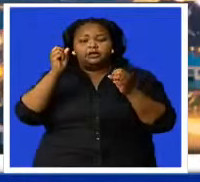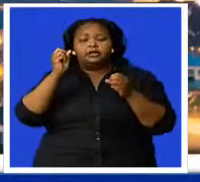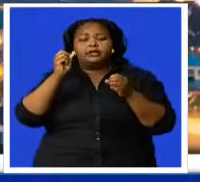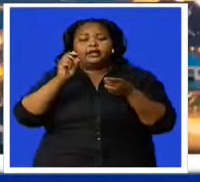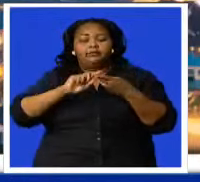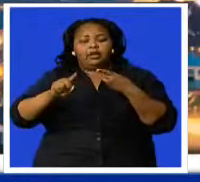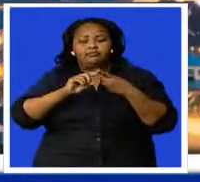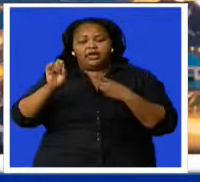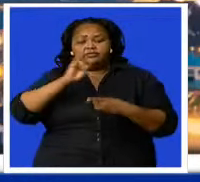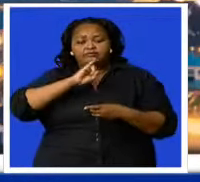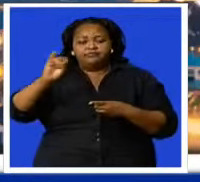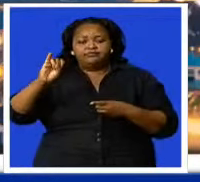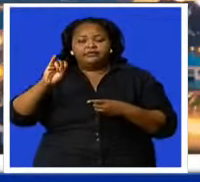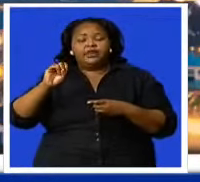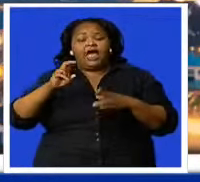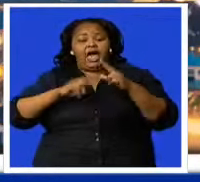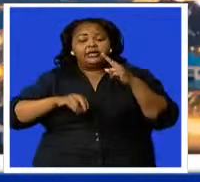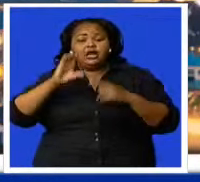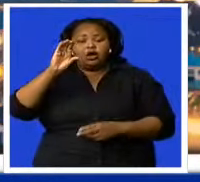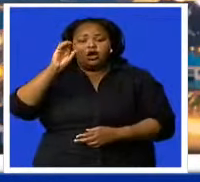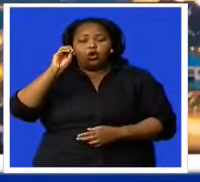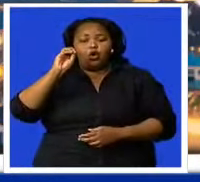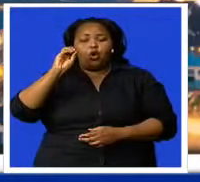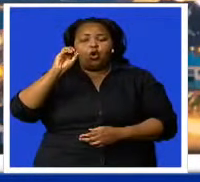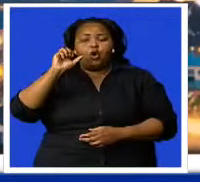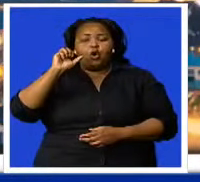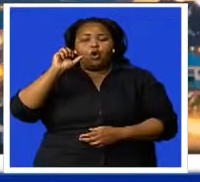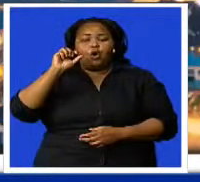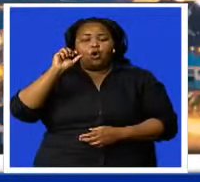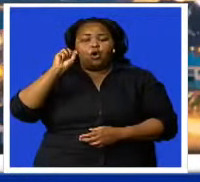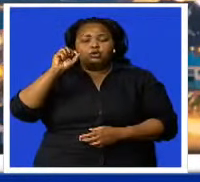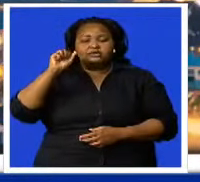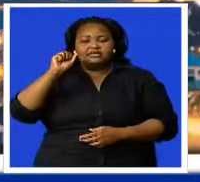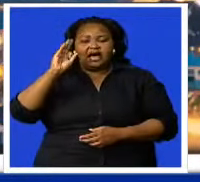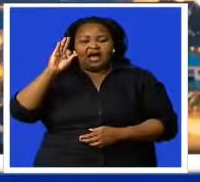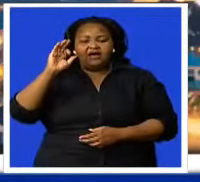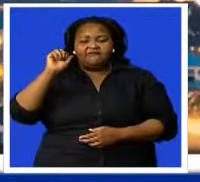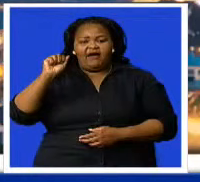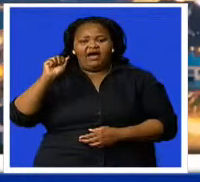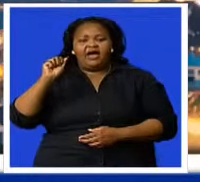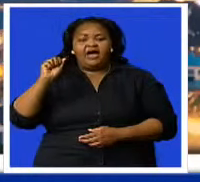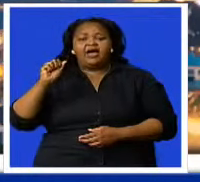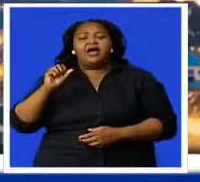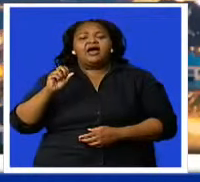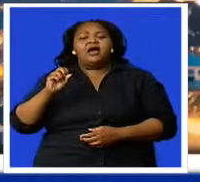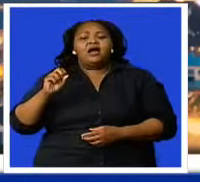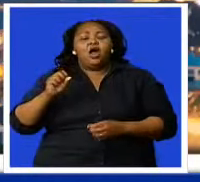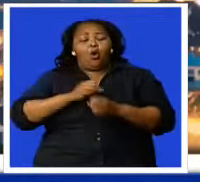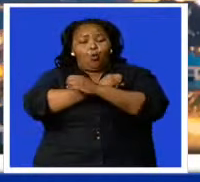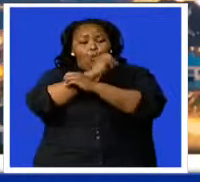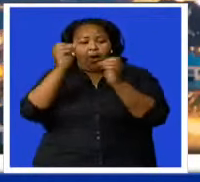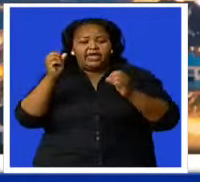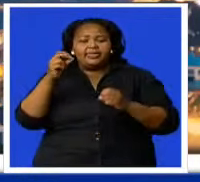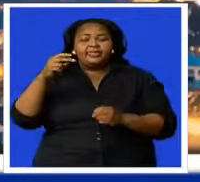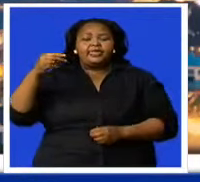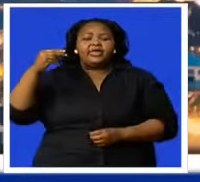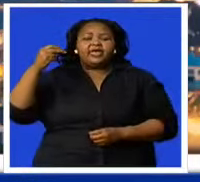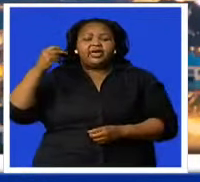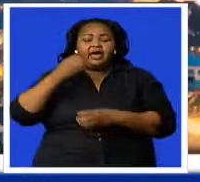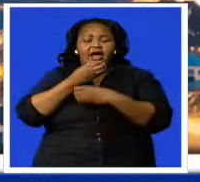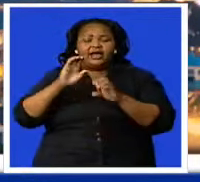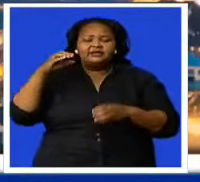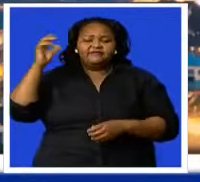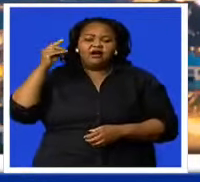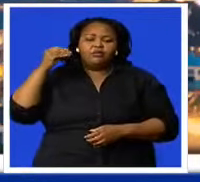endzabeni yeCOSAFA yema under 20. Kulandzeleka ukuthi lishaye ikhethelo leAngola ngeligoli linye ecanzeni. Ligoli leSwatini